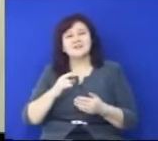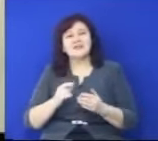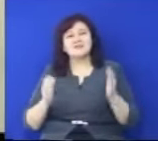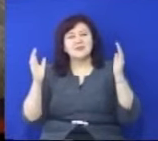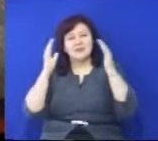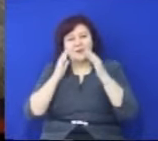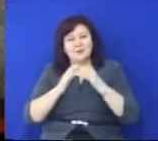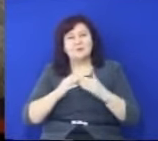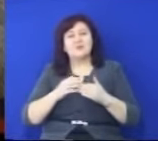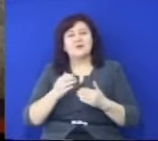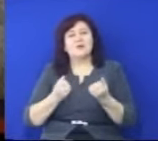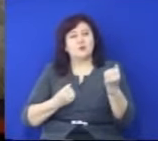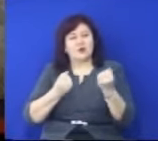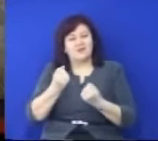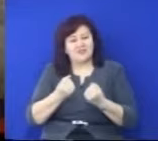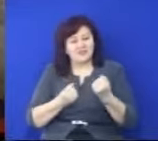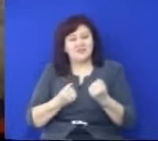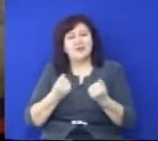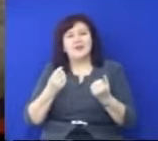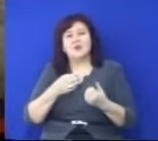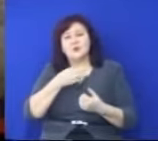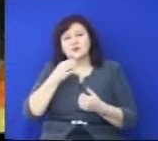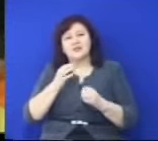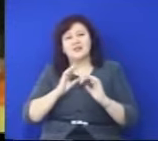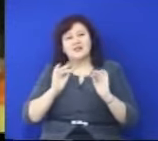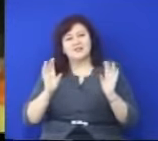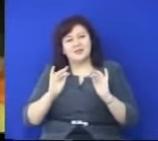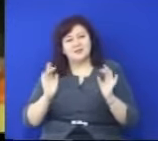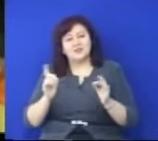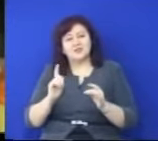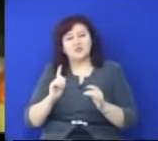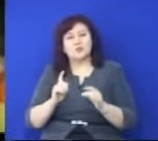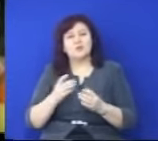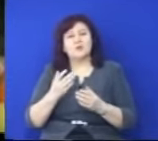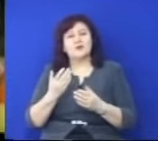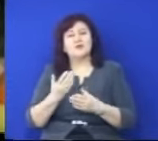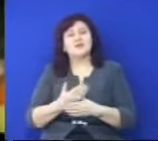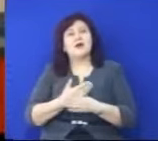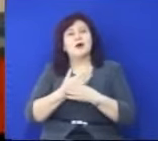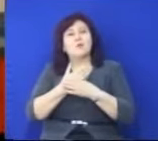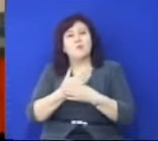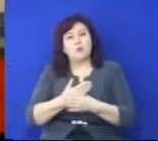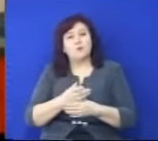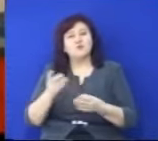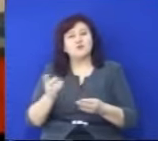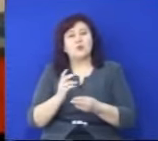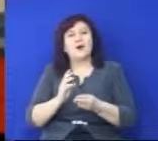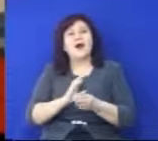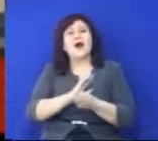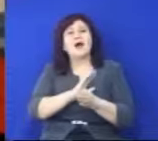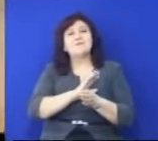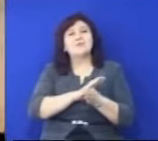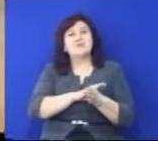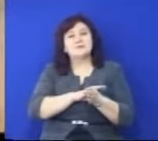мүфти Серікбай Қажы Сатыбалдыұлы имамдарға табиғат апатынан зардап шеккен тұрғындарға көмектесуге тапсырма берген. Осыған